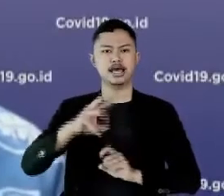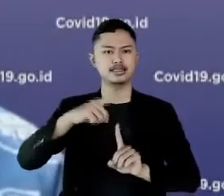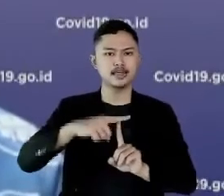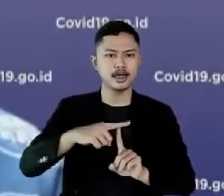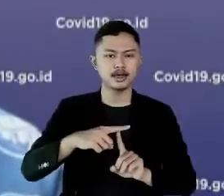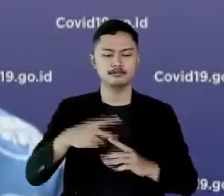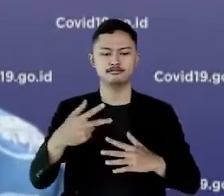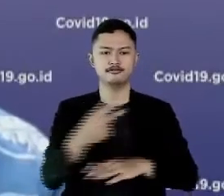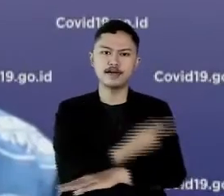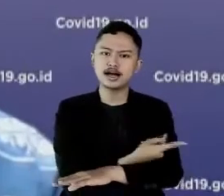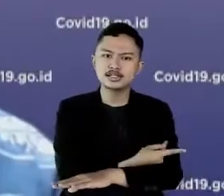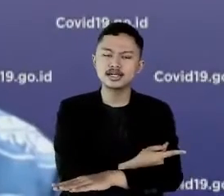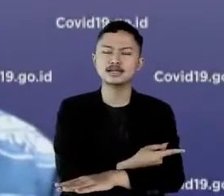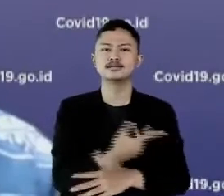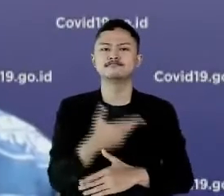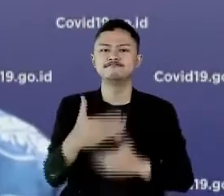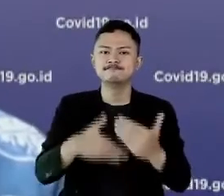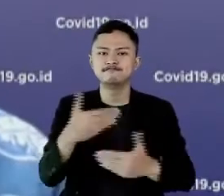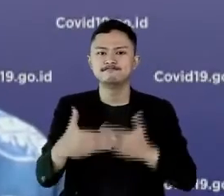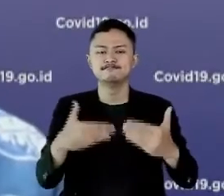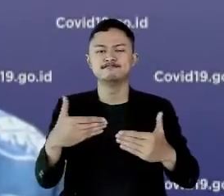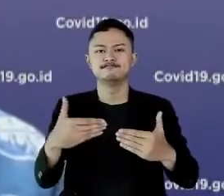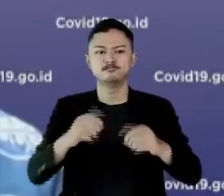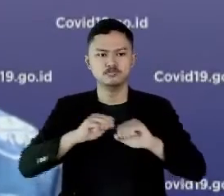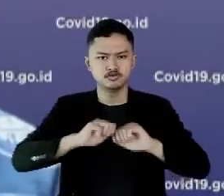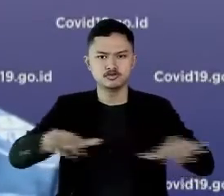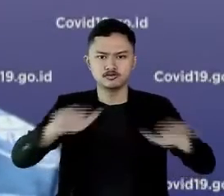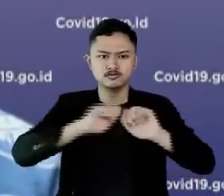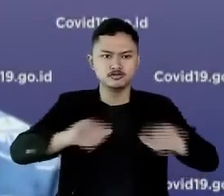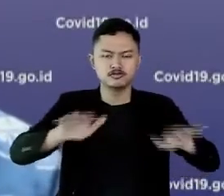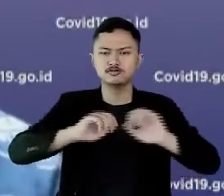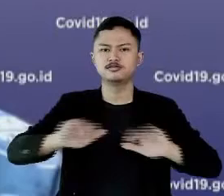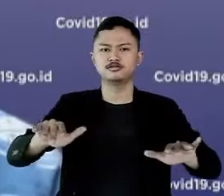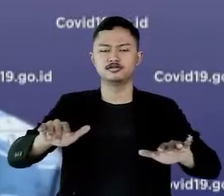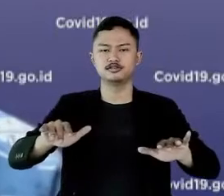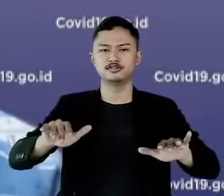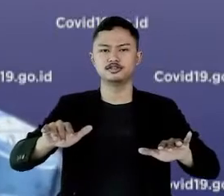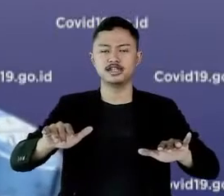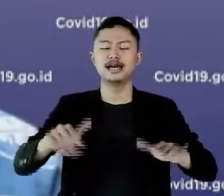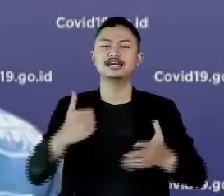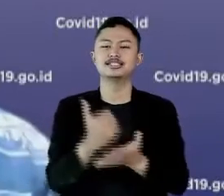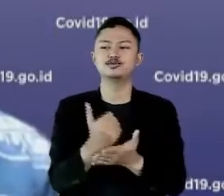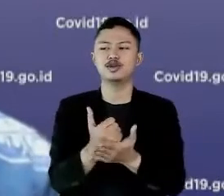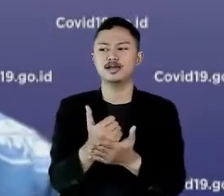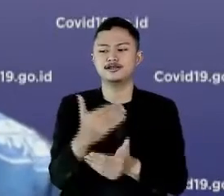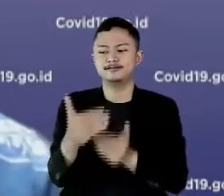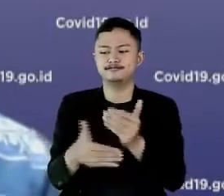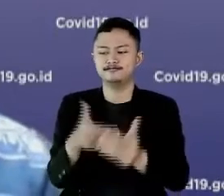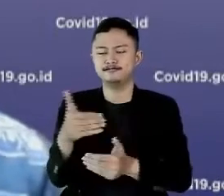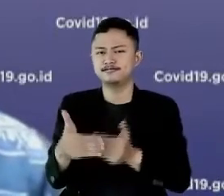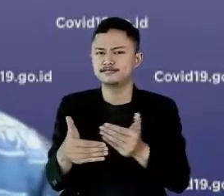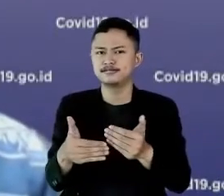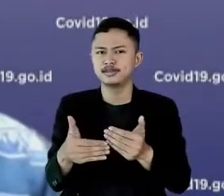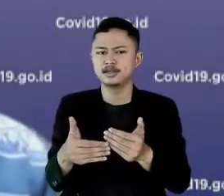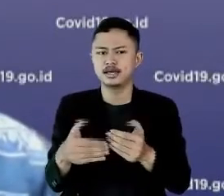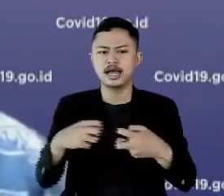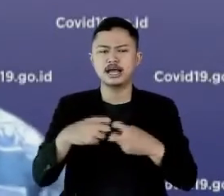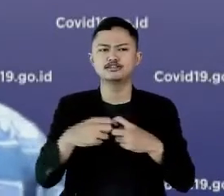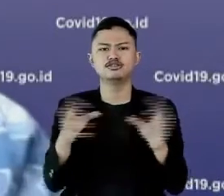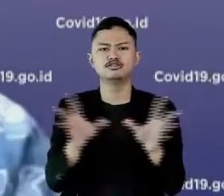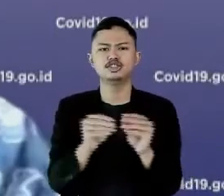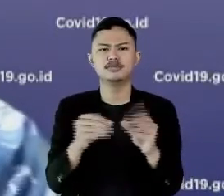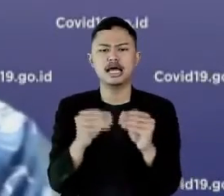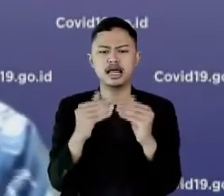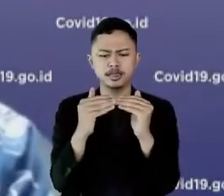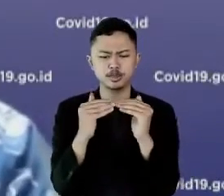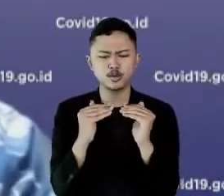vaksinasi. Itu lakukan dengan baik dengan cakupan yang tinggi gitu. Itu kita akan bisa menekan jumlah kasusnya. Jadi